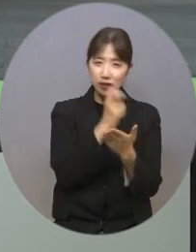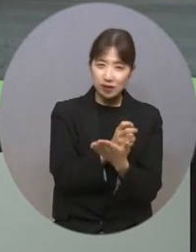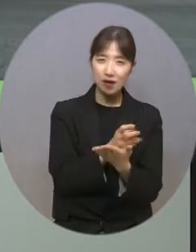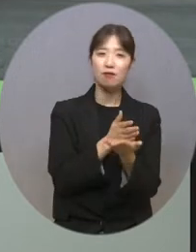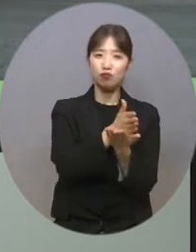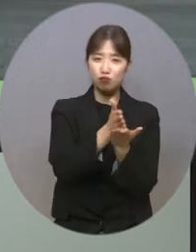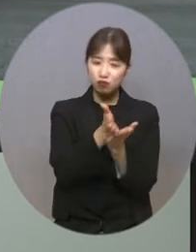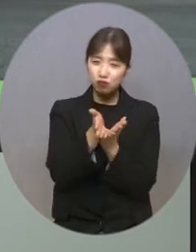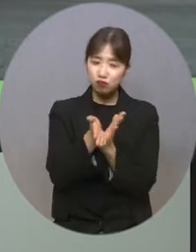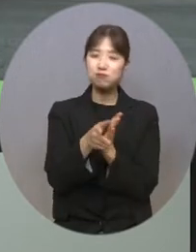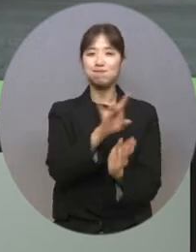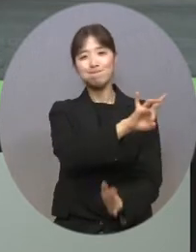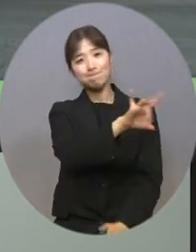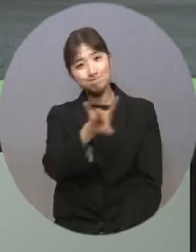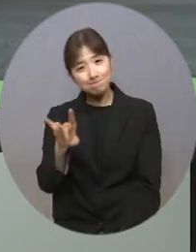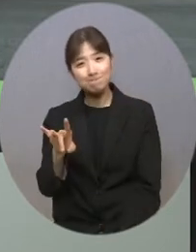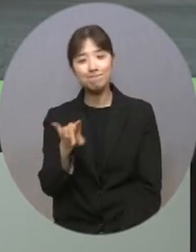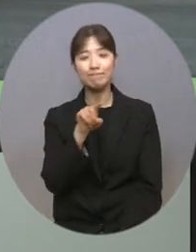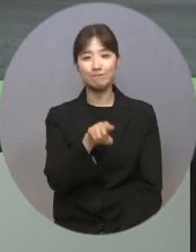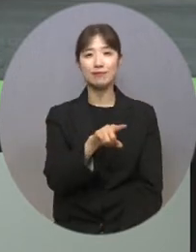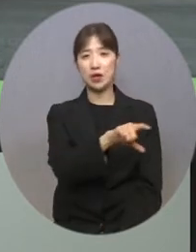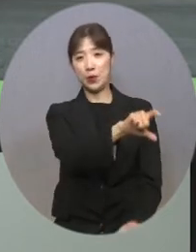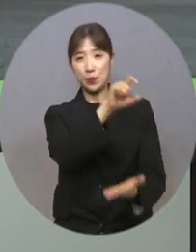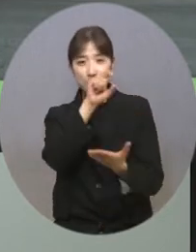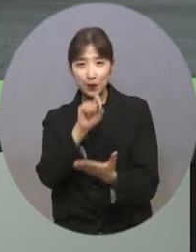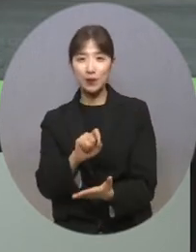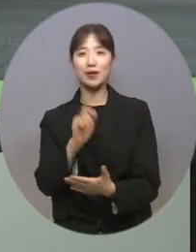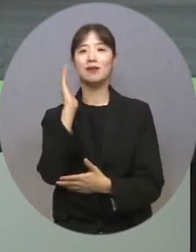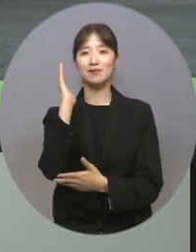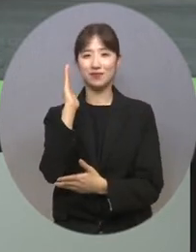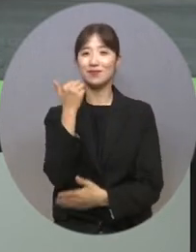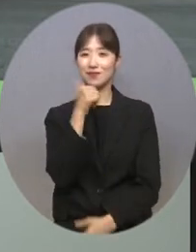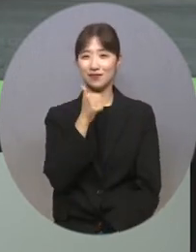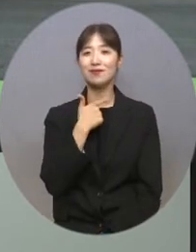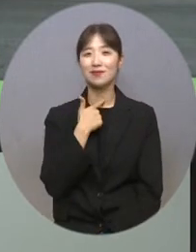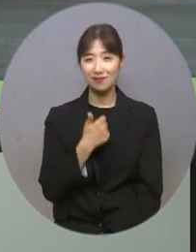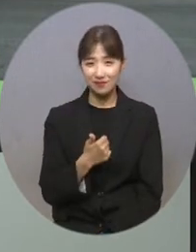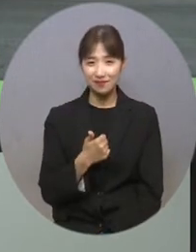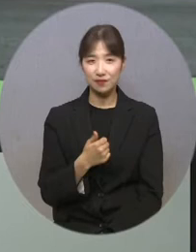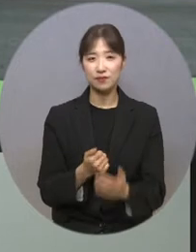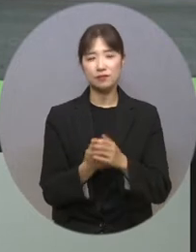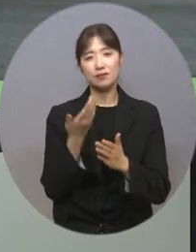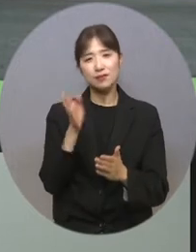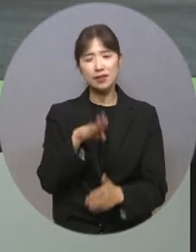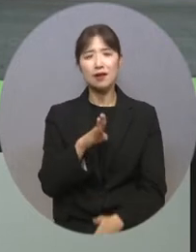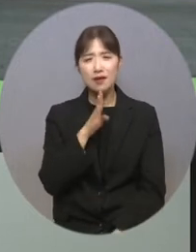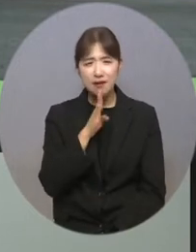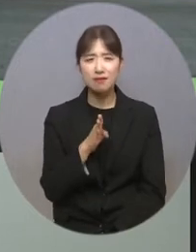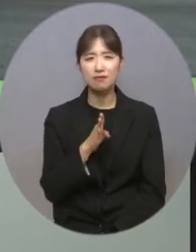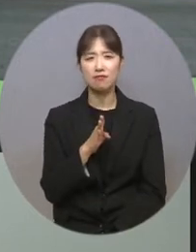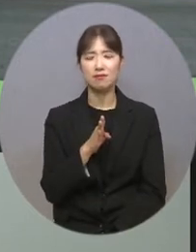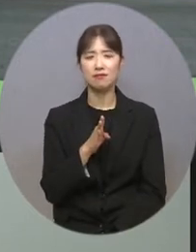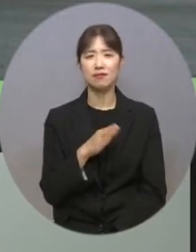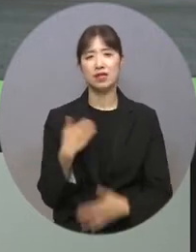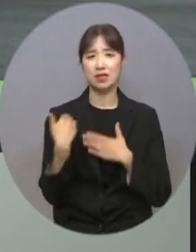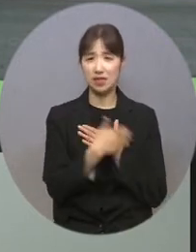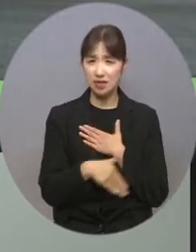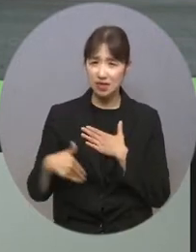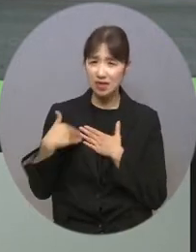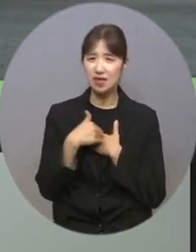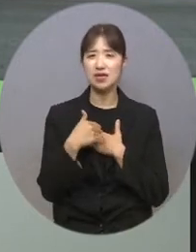이런 카테고리별로 좀 진행을 했던 부분도 있어요 그때 사실 뭐 신체적인